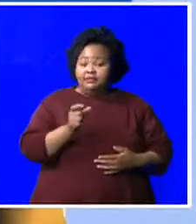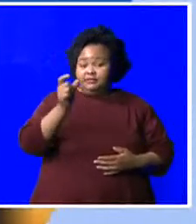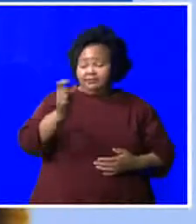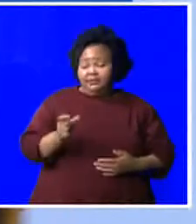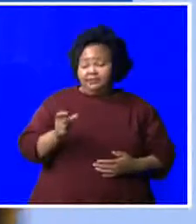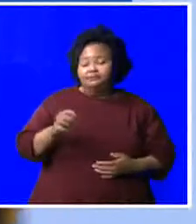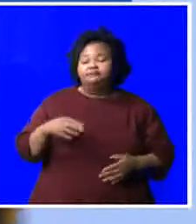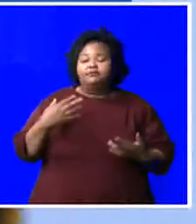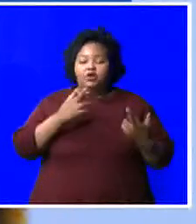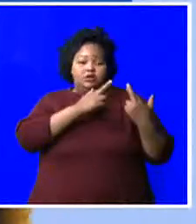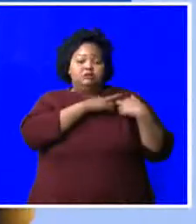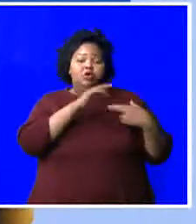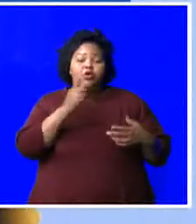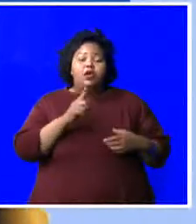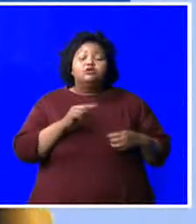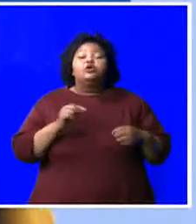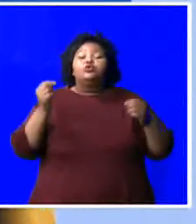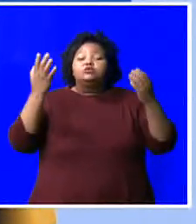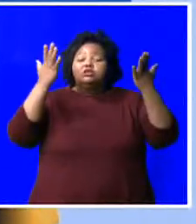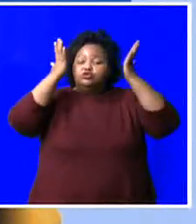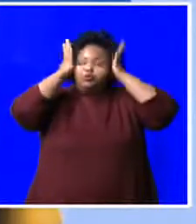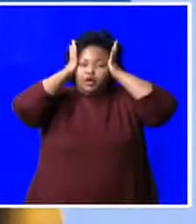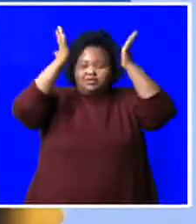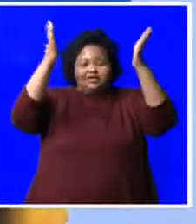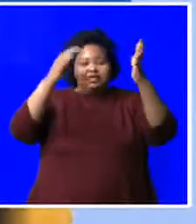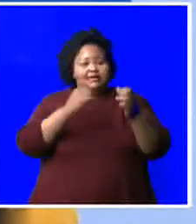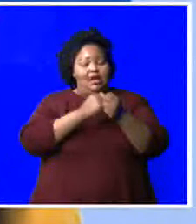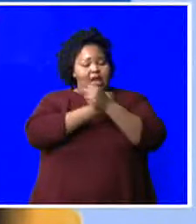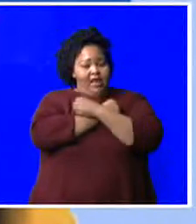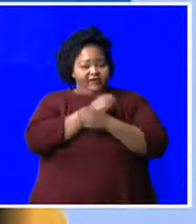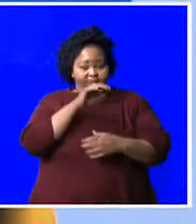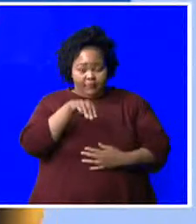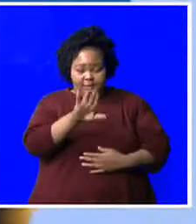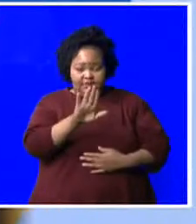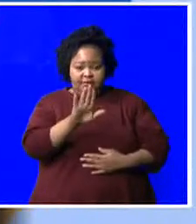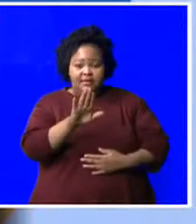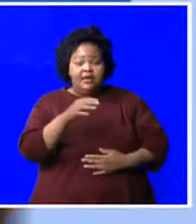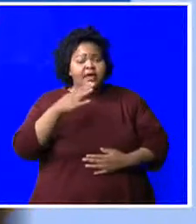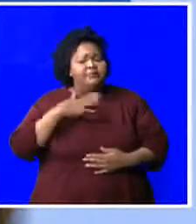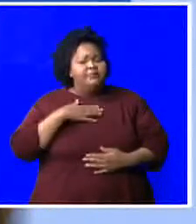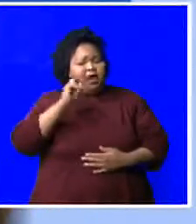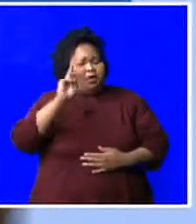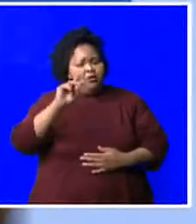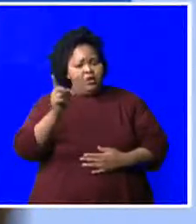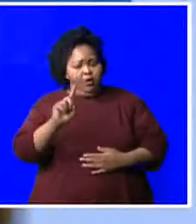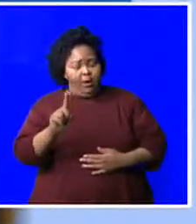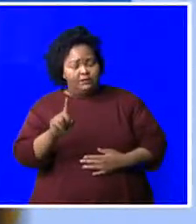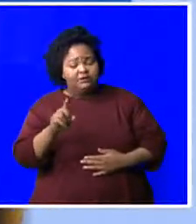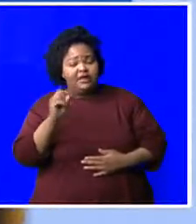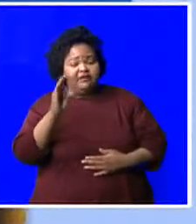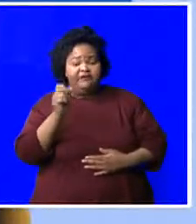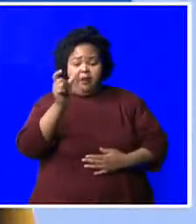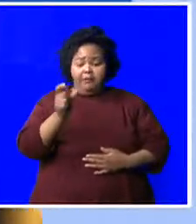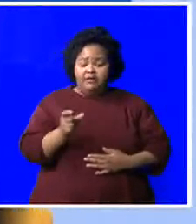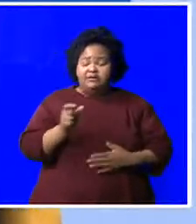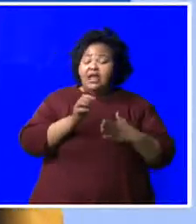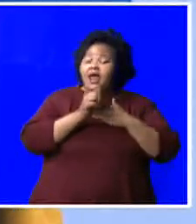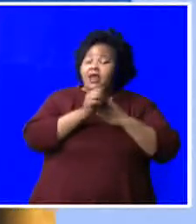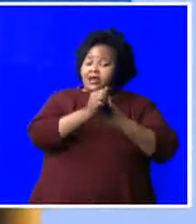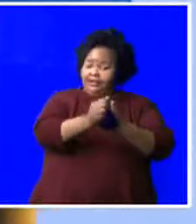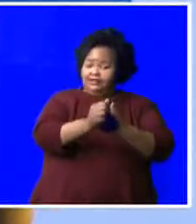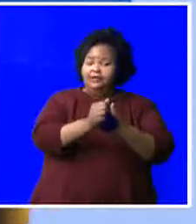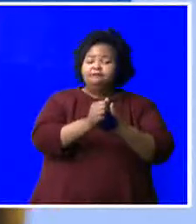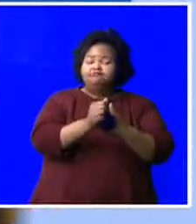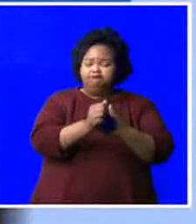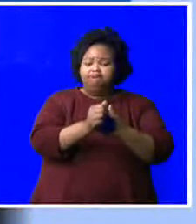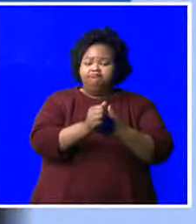silo sikhulu lengikubonako kokucala ngilokuthi nawo ngumholi uze ukuthi